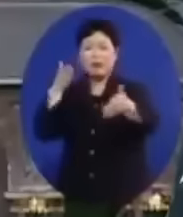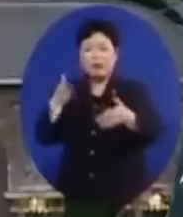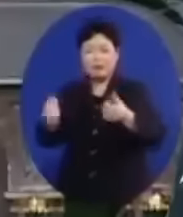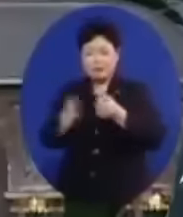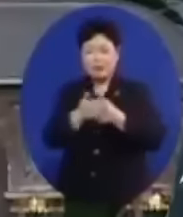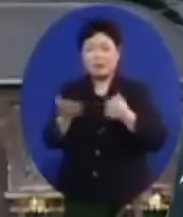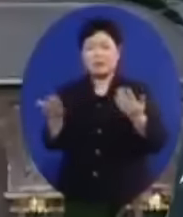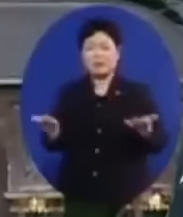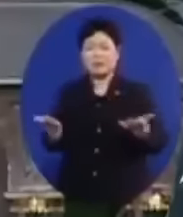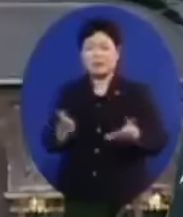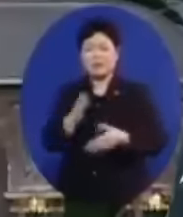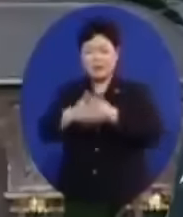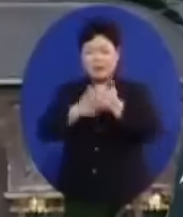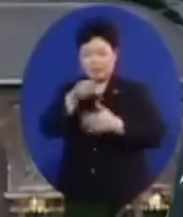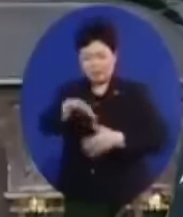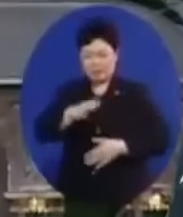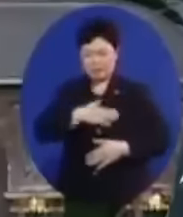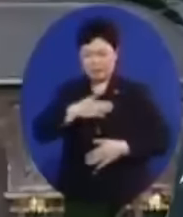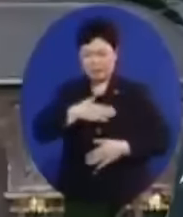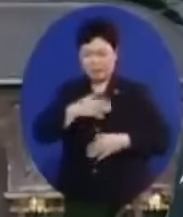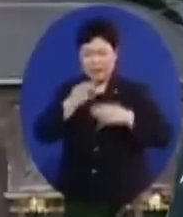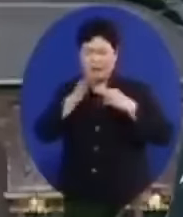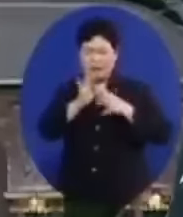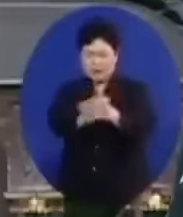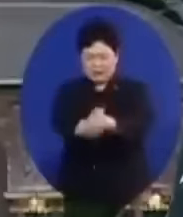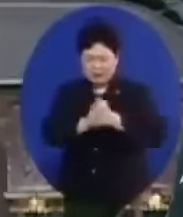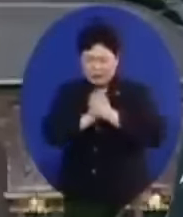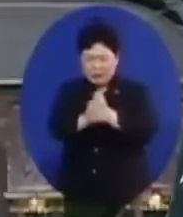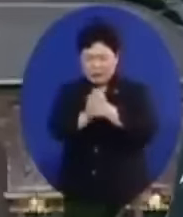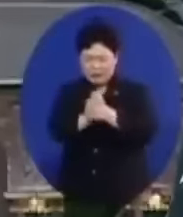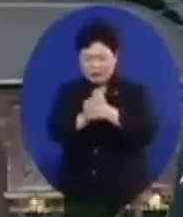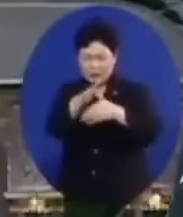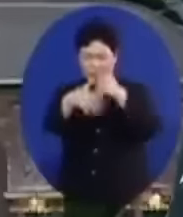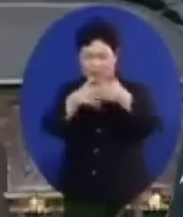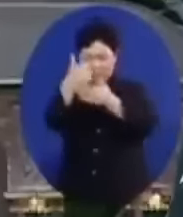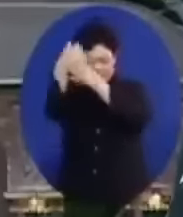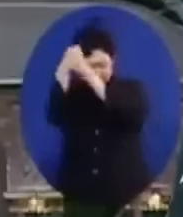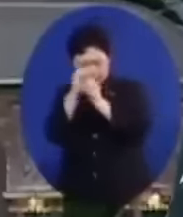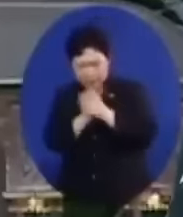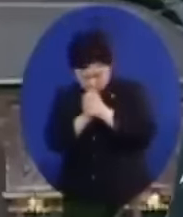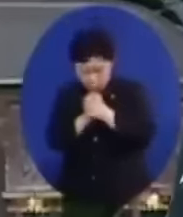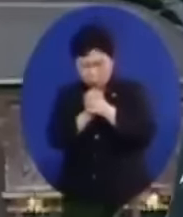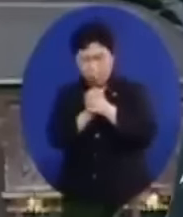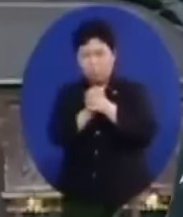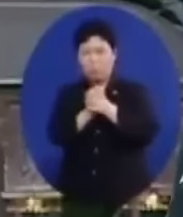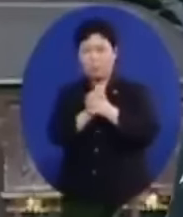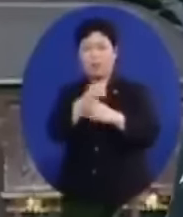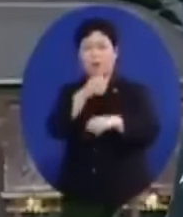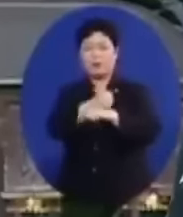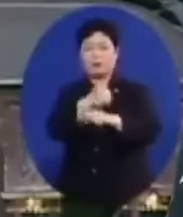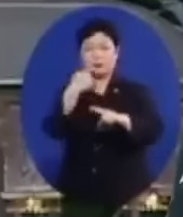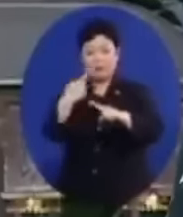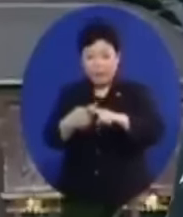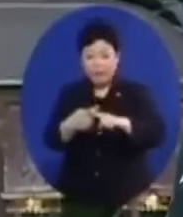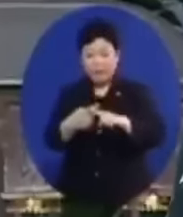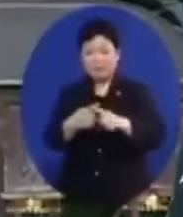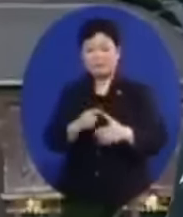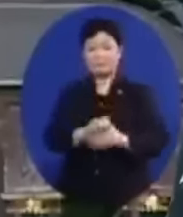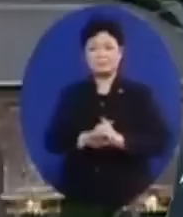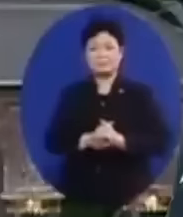그래서 제가 하나님께 간절히 매달려서 기도를 하는데